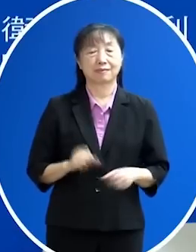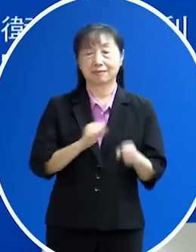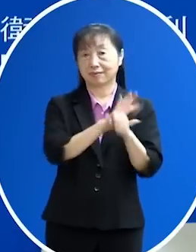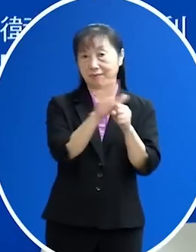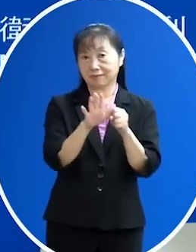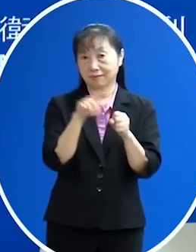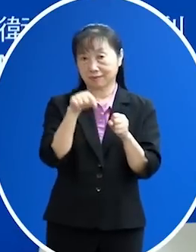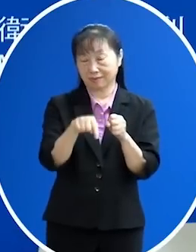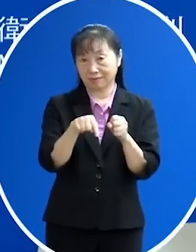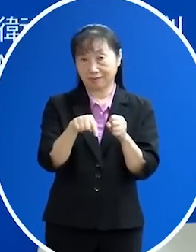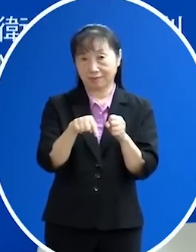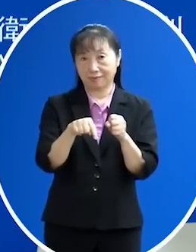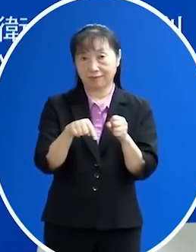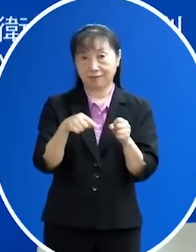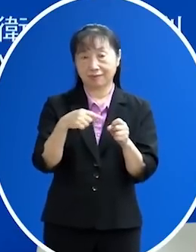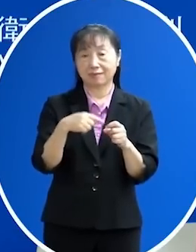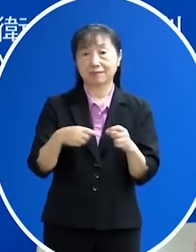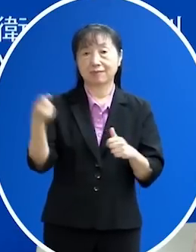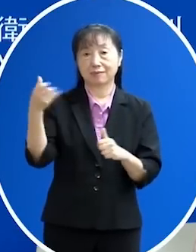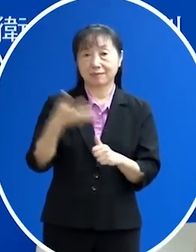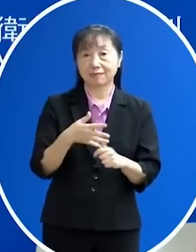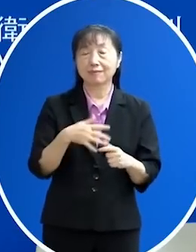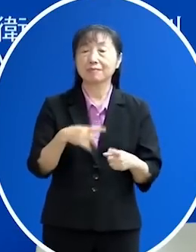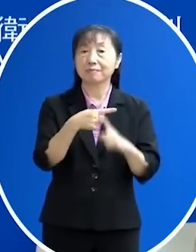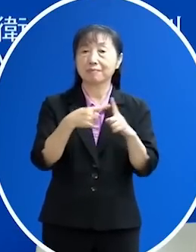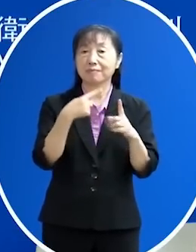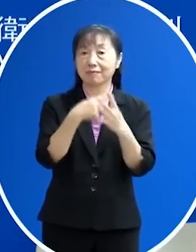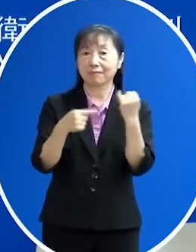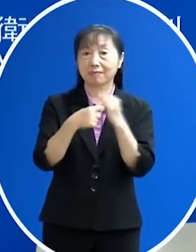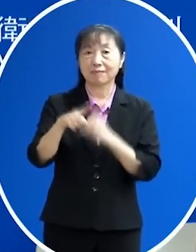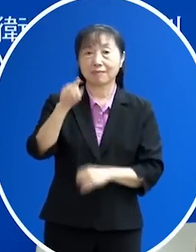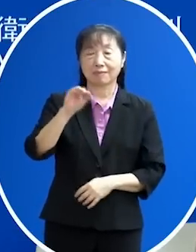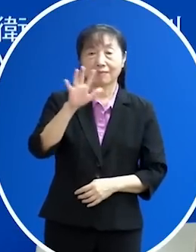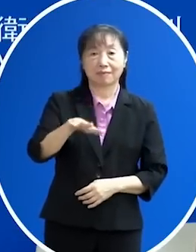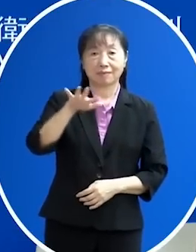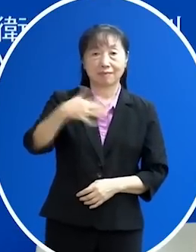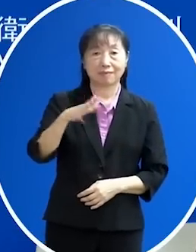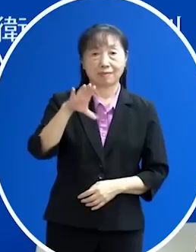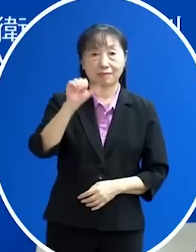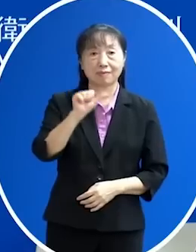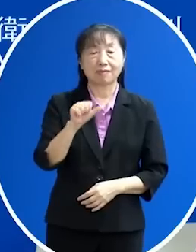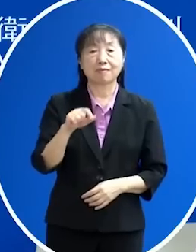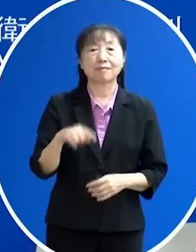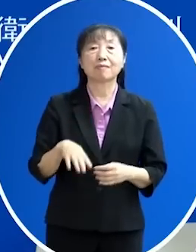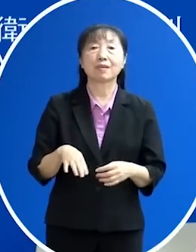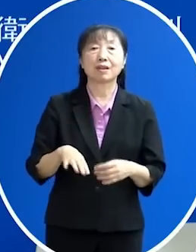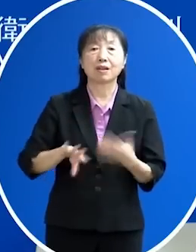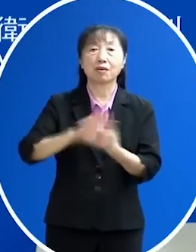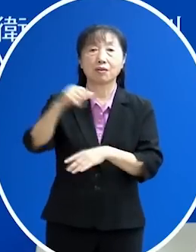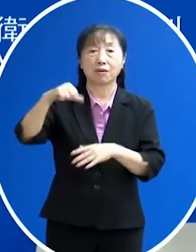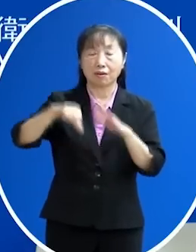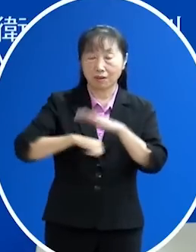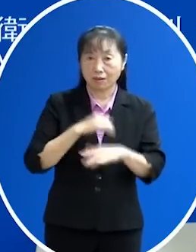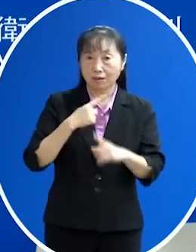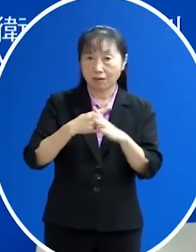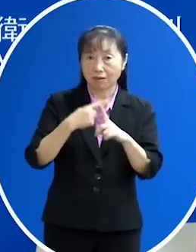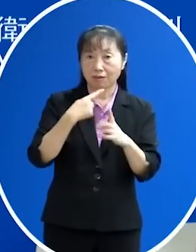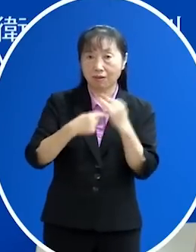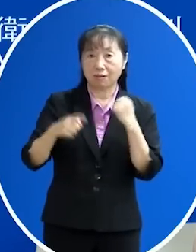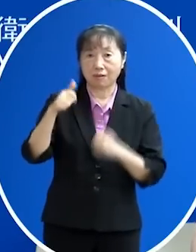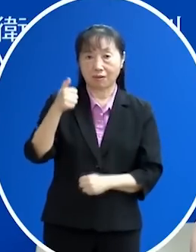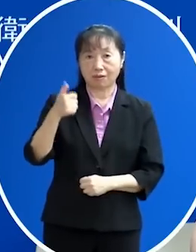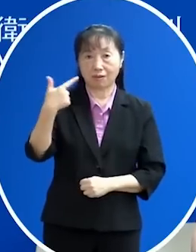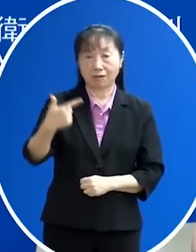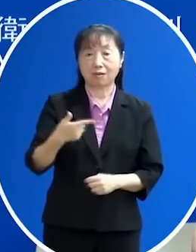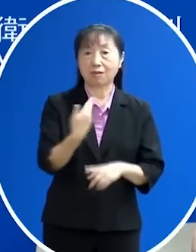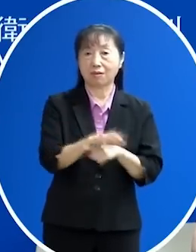国内定的确定病例，本土病例有15,595例，住院入有56例，死亡个案53例。那今